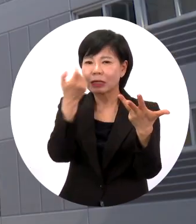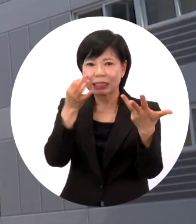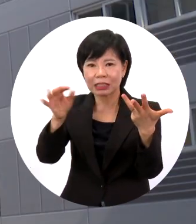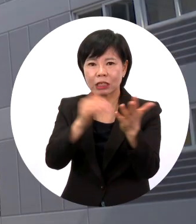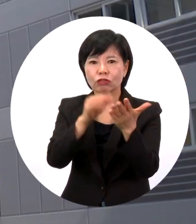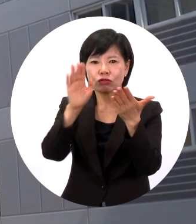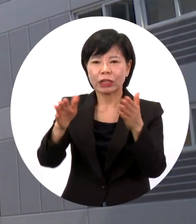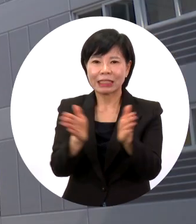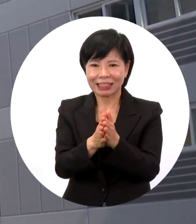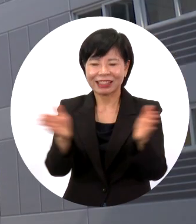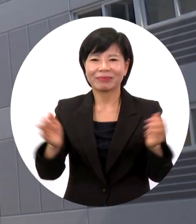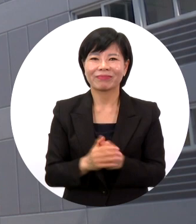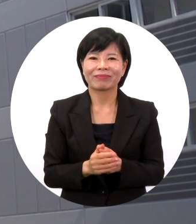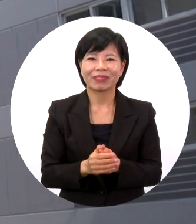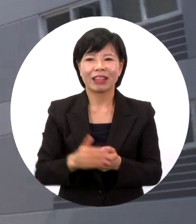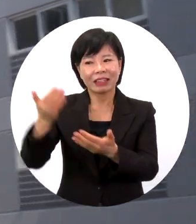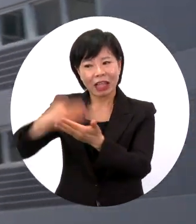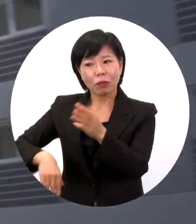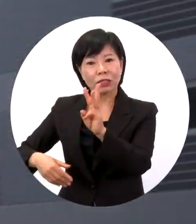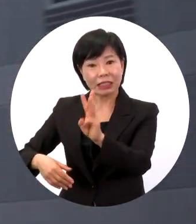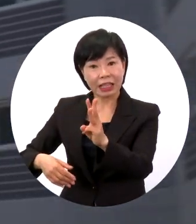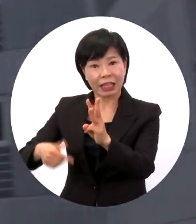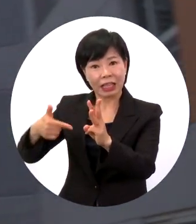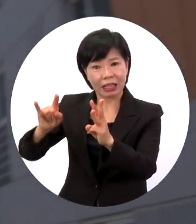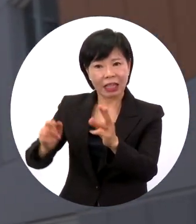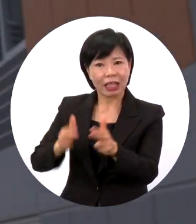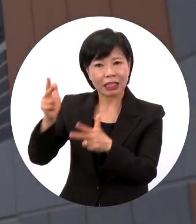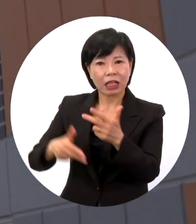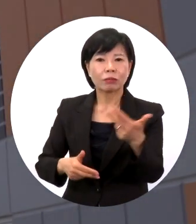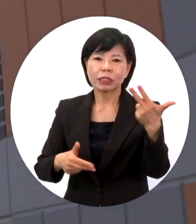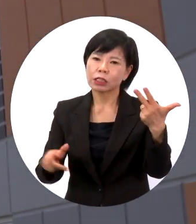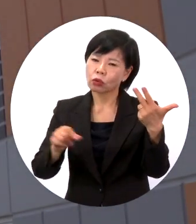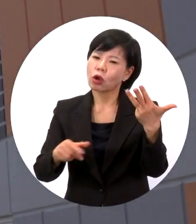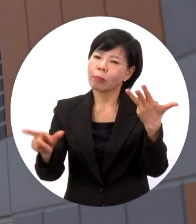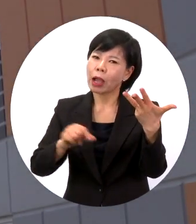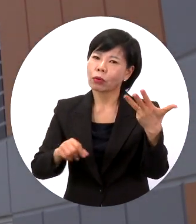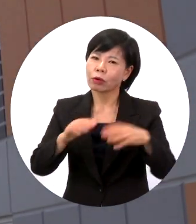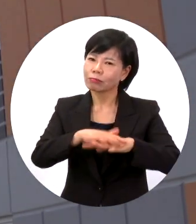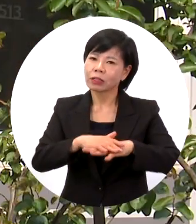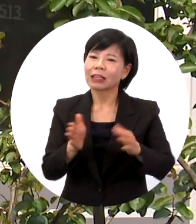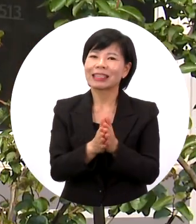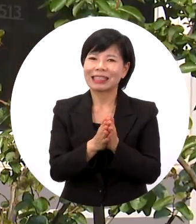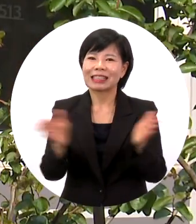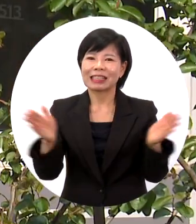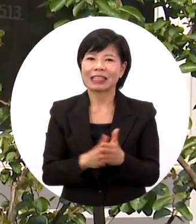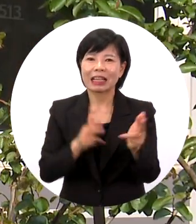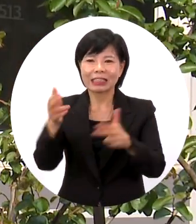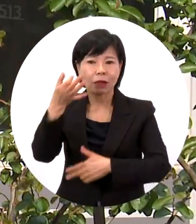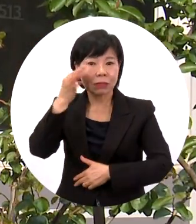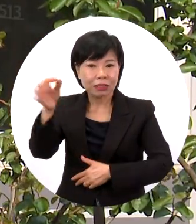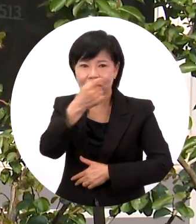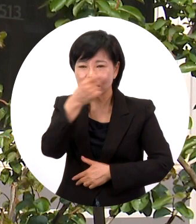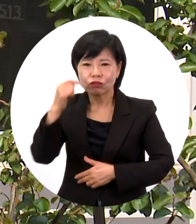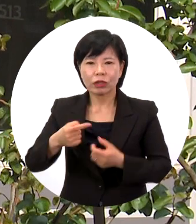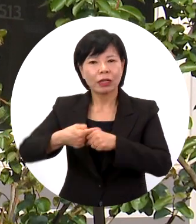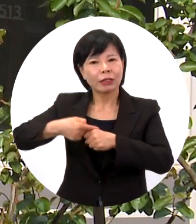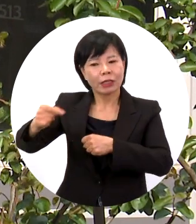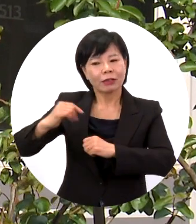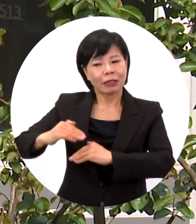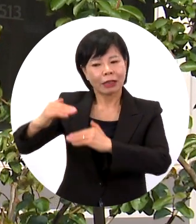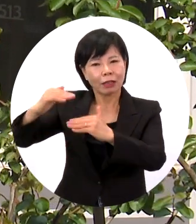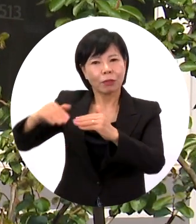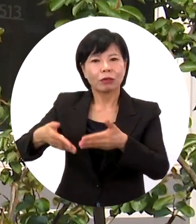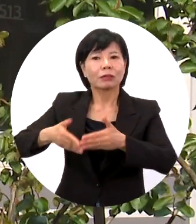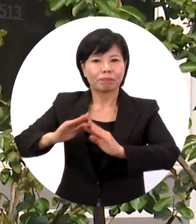본격 건설됩니다. 나머지 3개 사업도 오는 7, 8월 설계를 시작으로 사업 승인 후 내년에